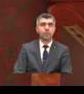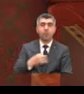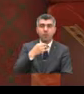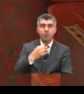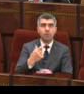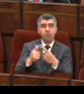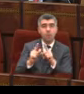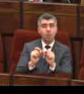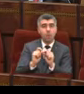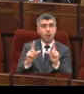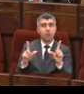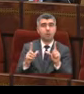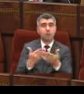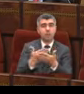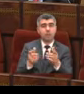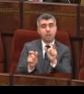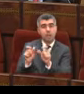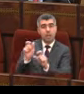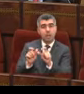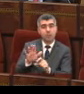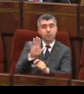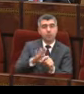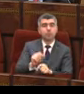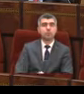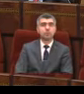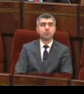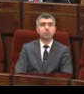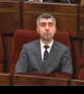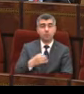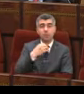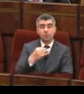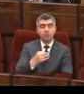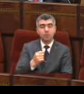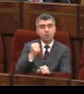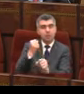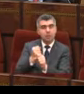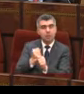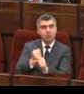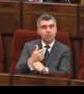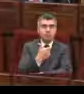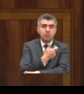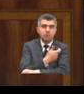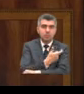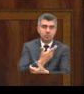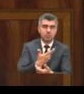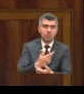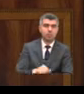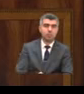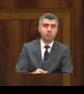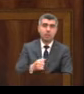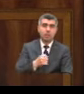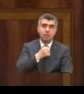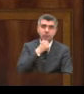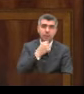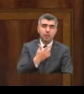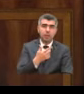فيها وضوح مع المواطنات والمواطنين. تتحدثوا على القيام بالاستفادة من التلقيح. هادوك المسنين استفدوا